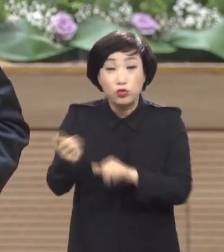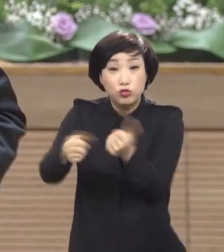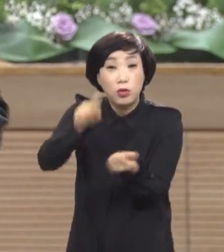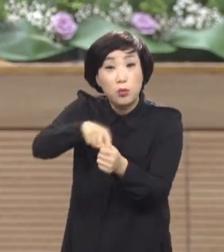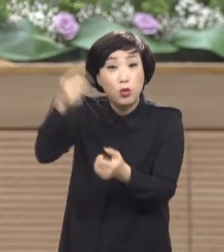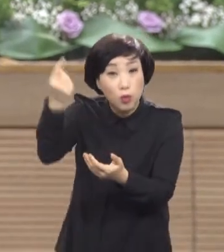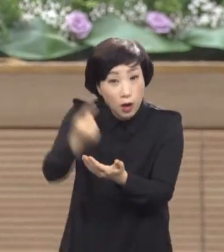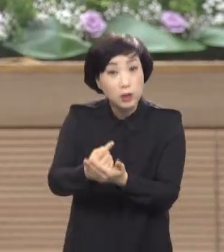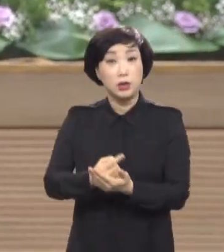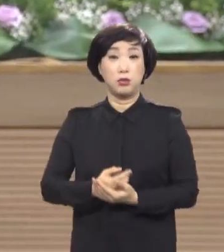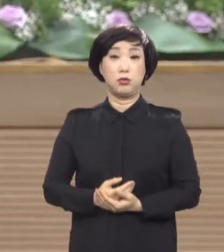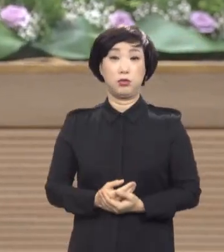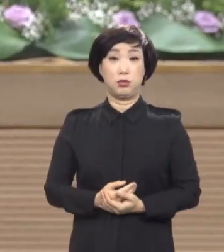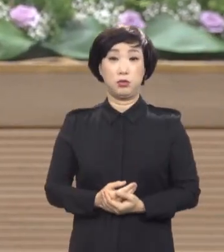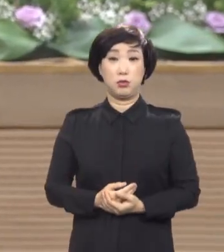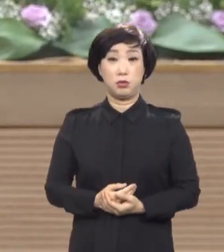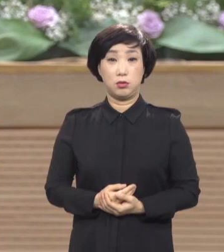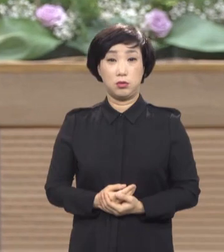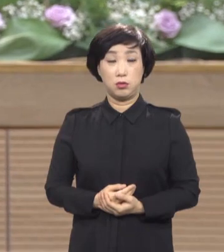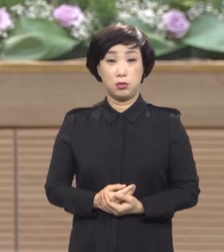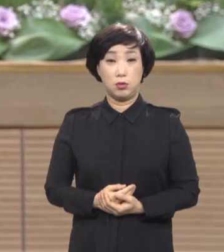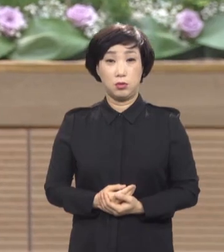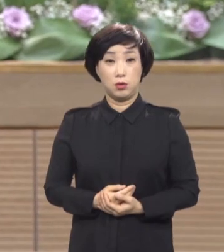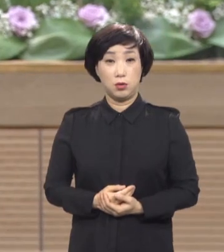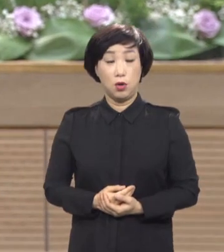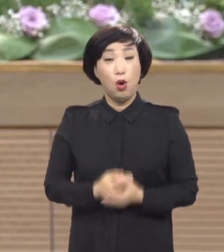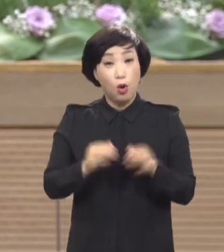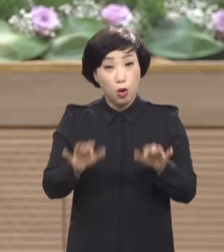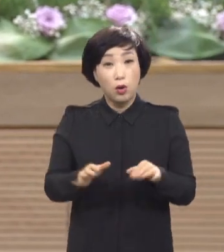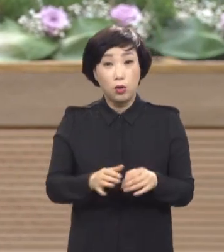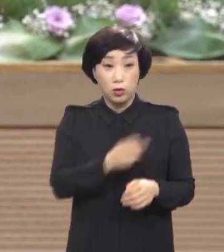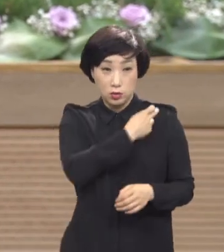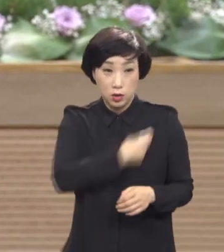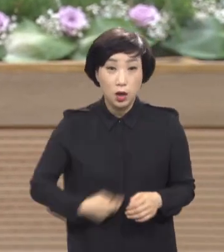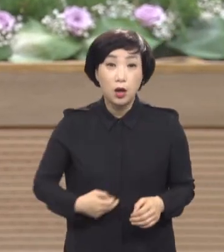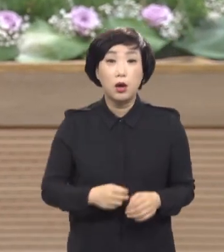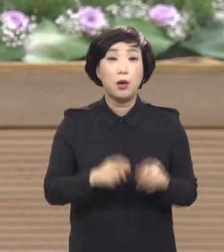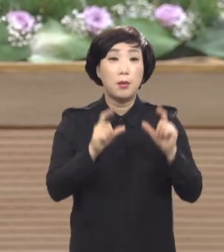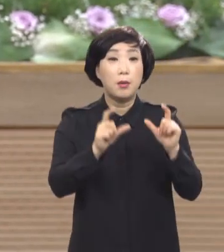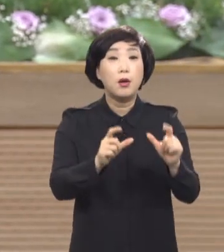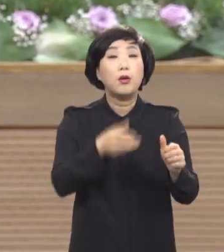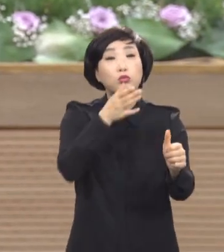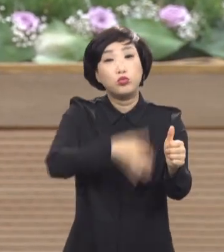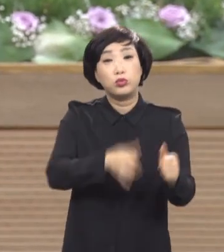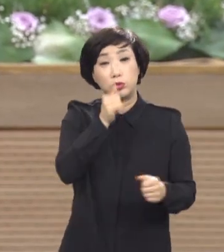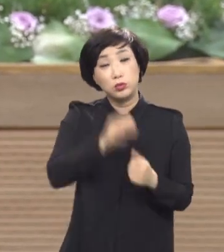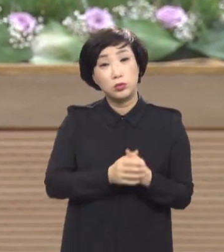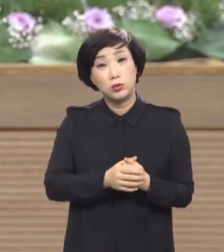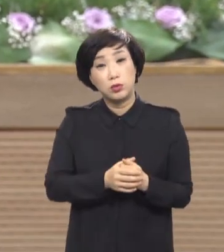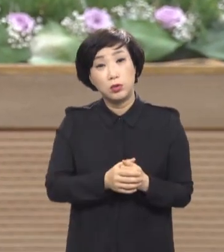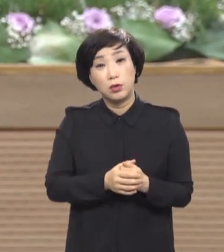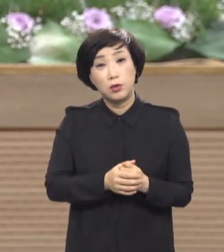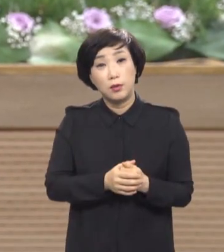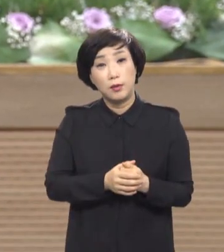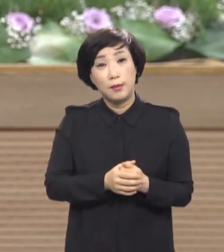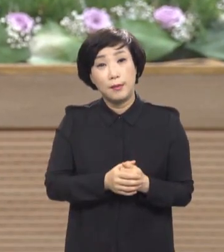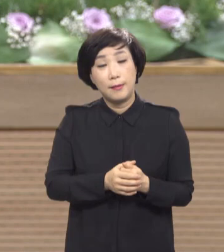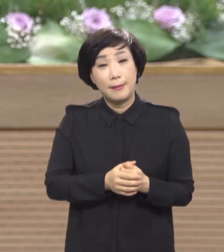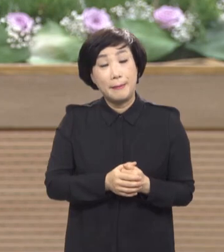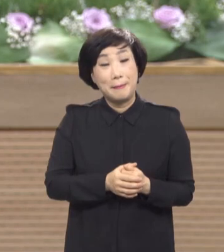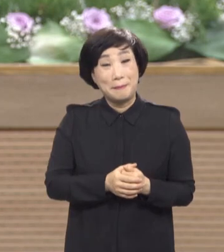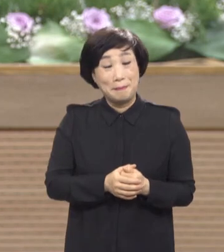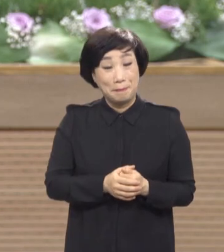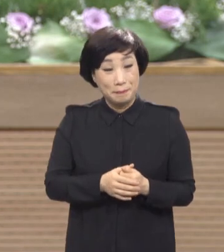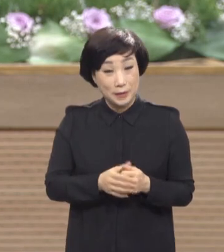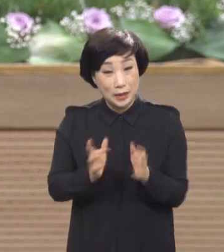왔다 이 말입니다 그리고 제자들에게 말해요 세